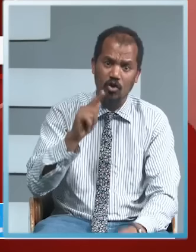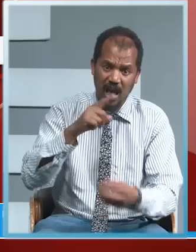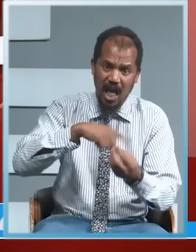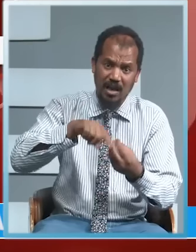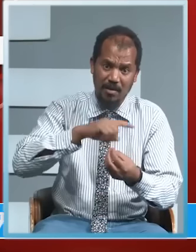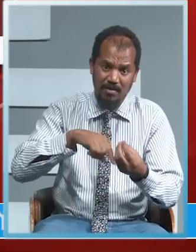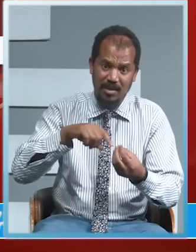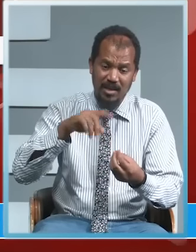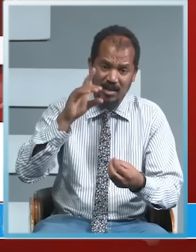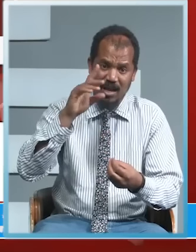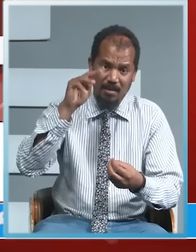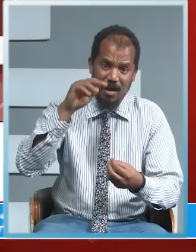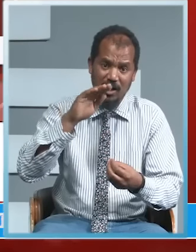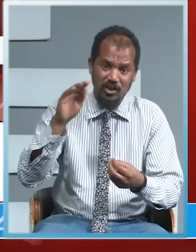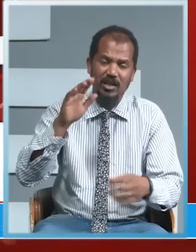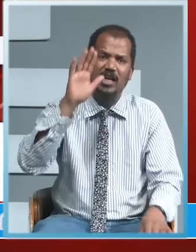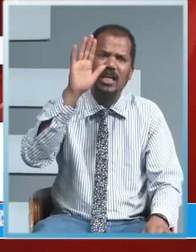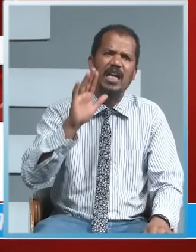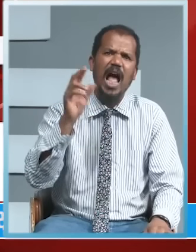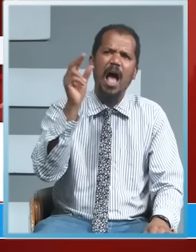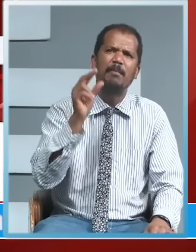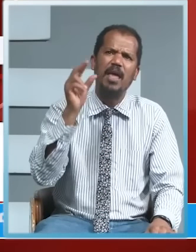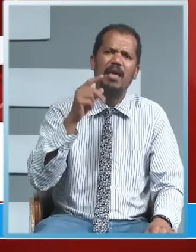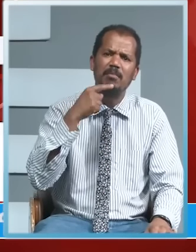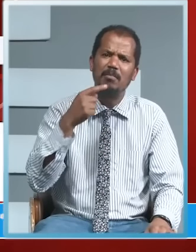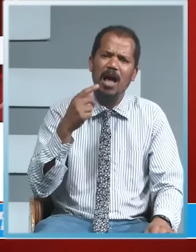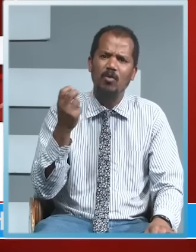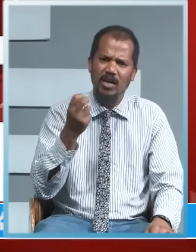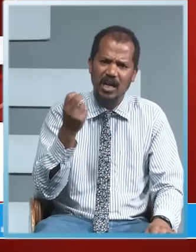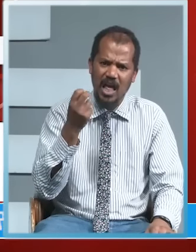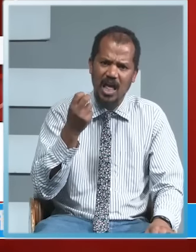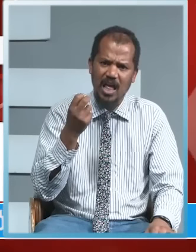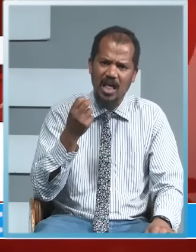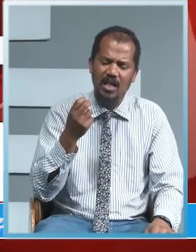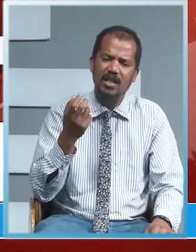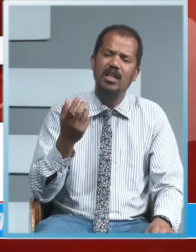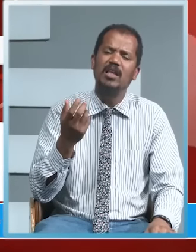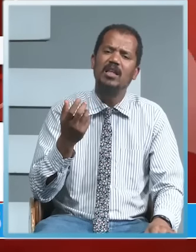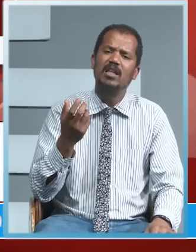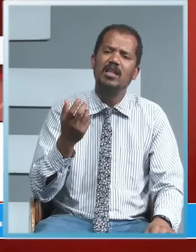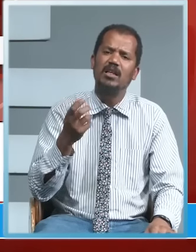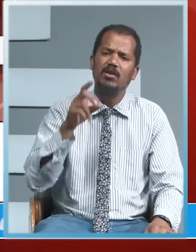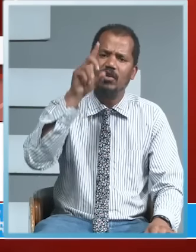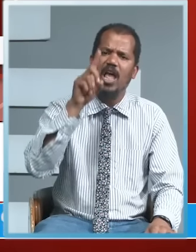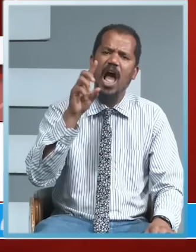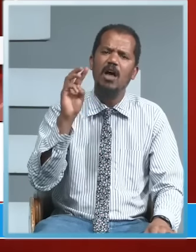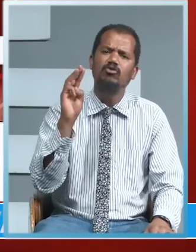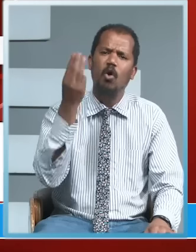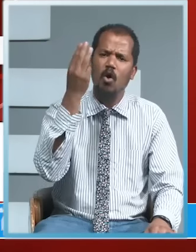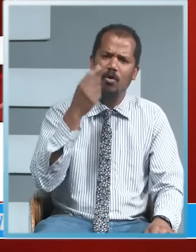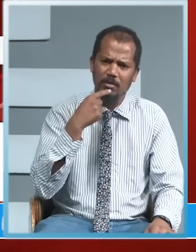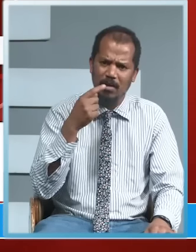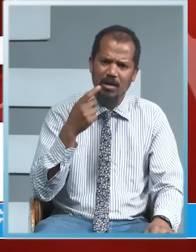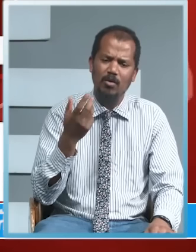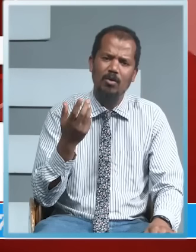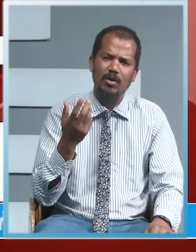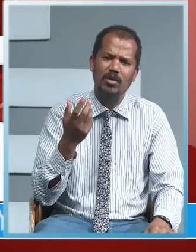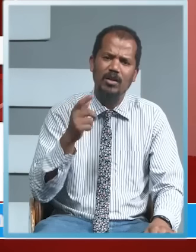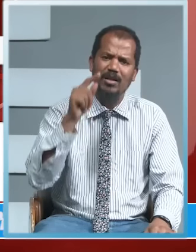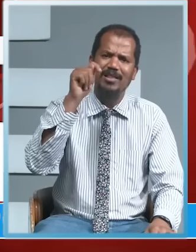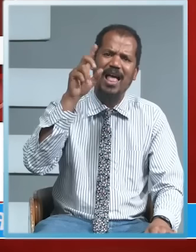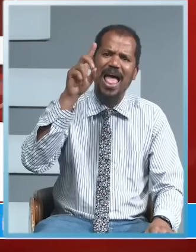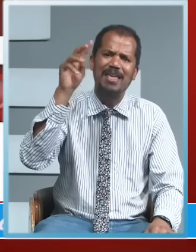አካባቢ ዳምቤ የሚባል ወረዳ፣ ፈዳል የሚባል ወረዳ፣ ያሶ ወይም